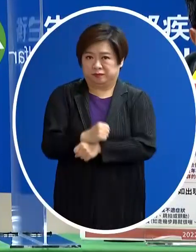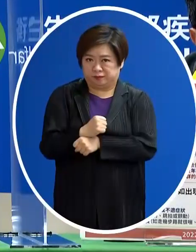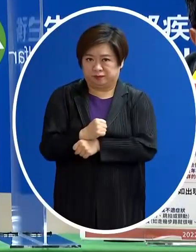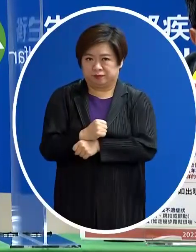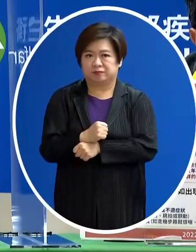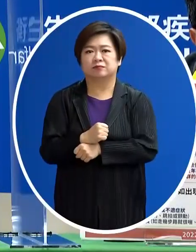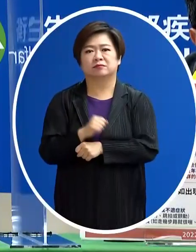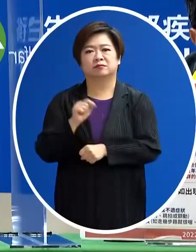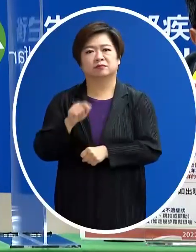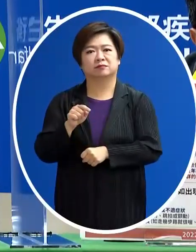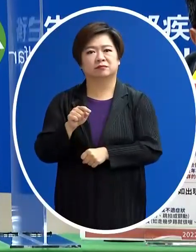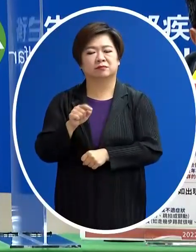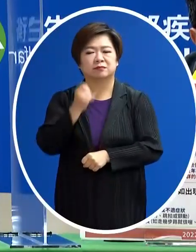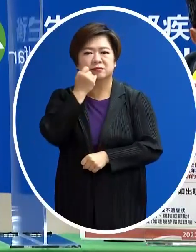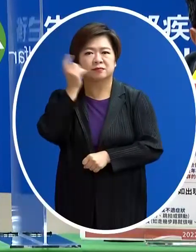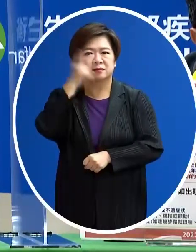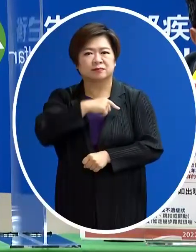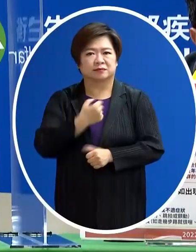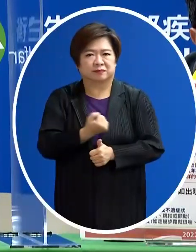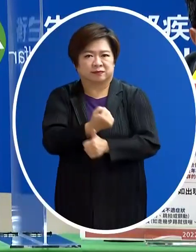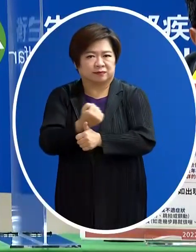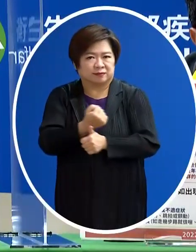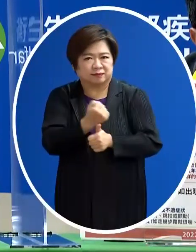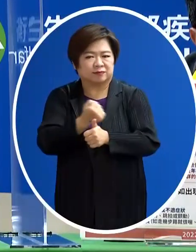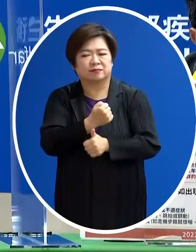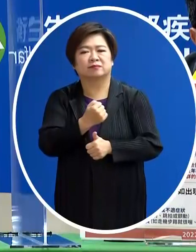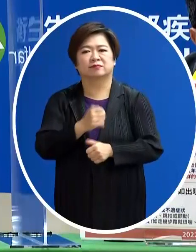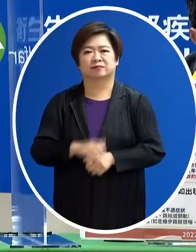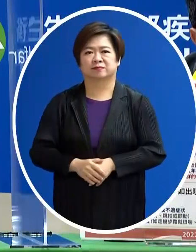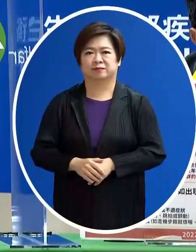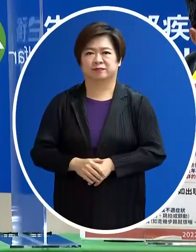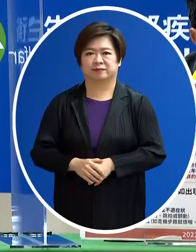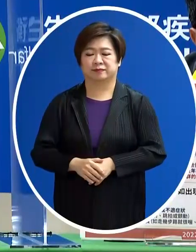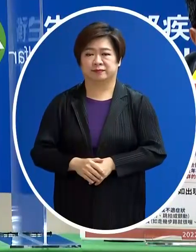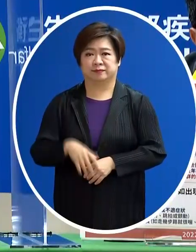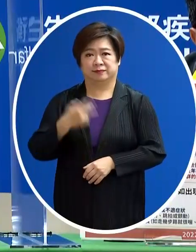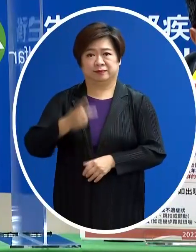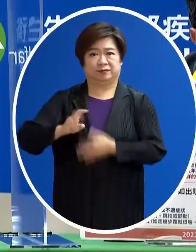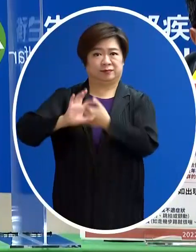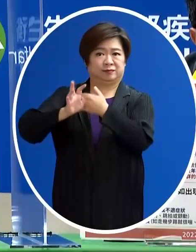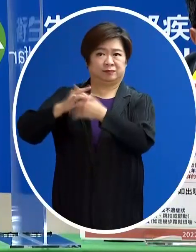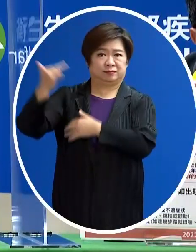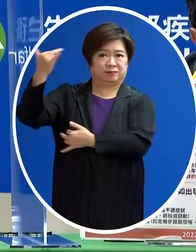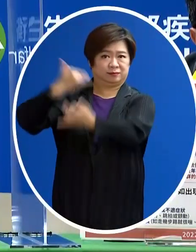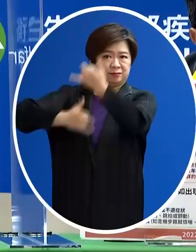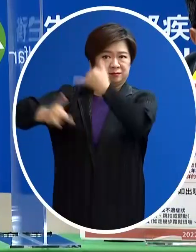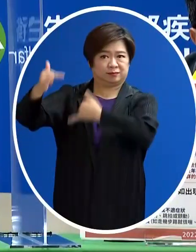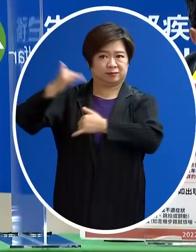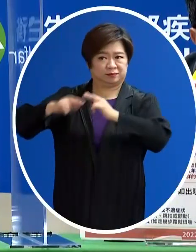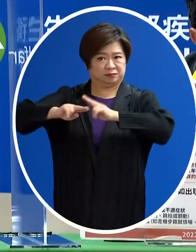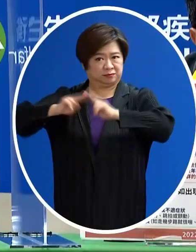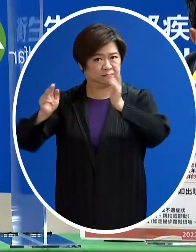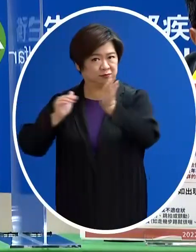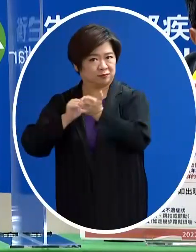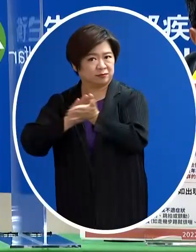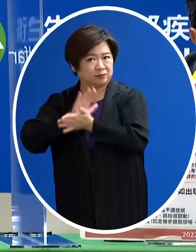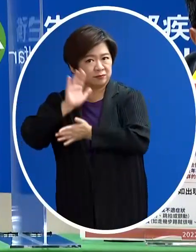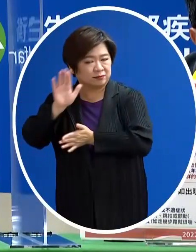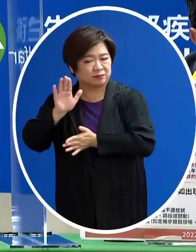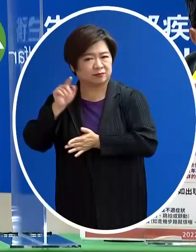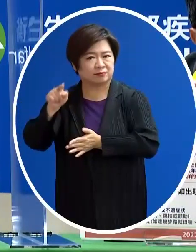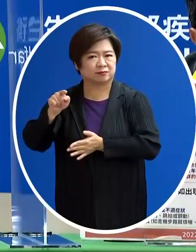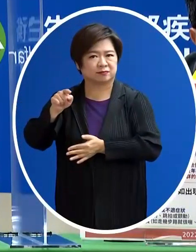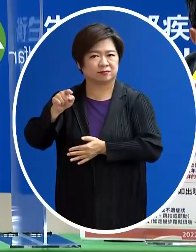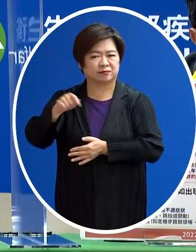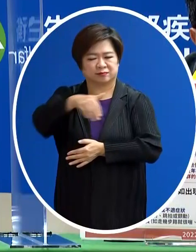是不是能够符合整体在疫情控制的需要？那接下来就是边境的开放，哈，怎么样能够好在